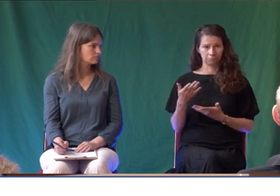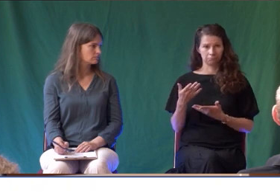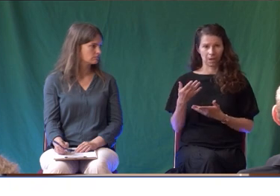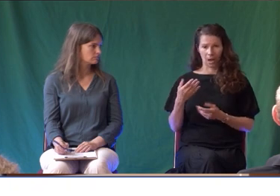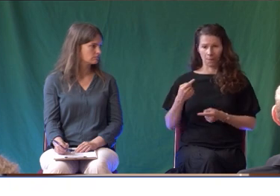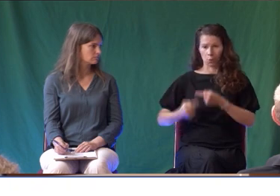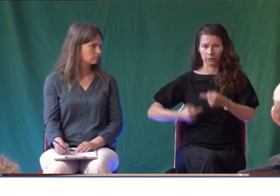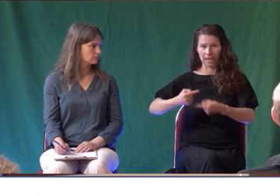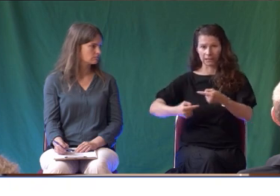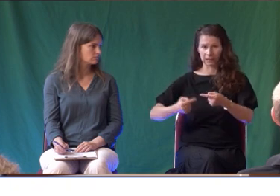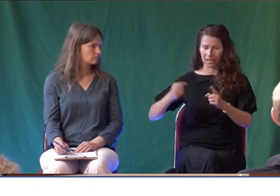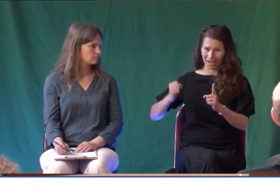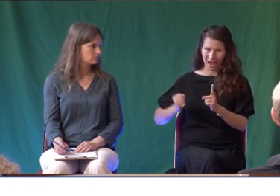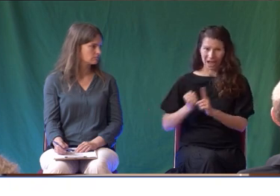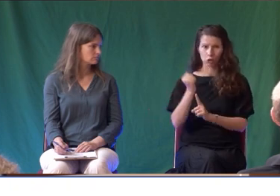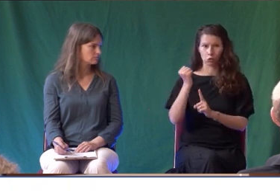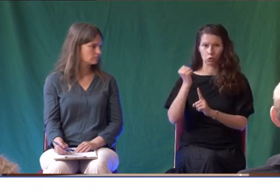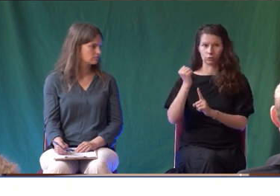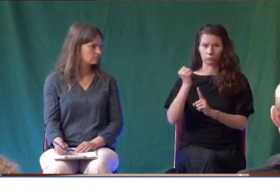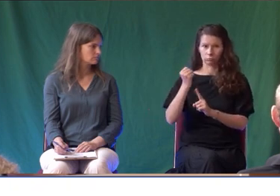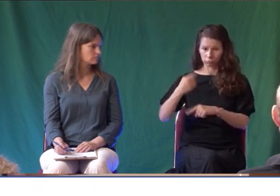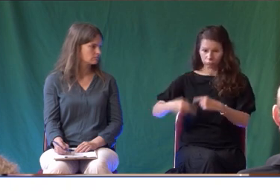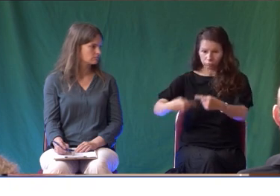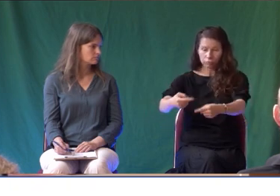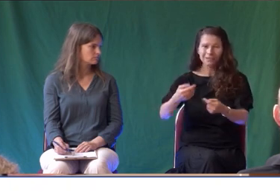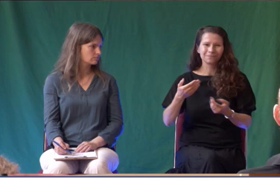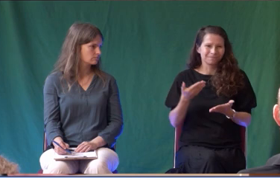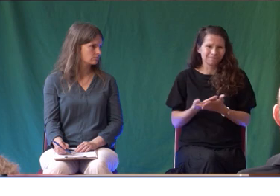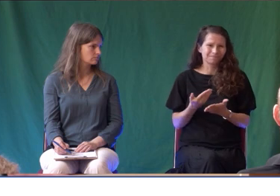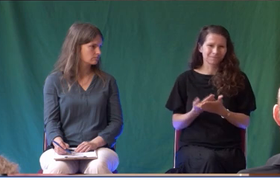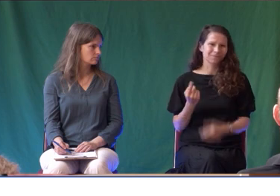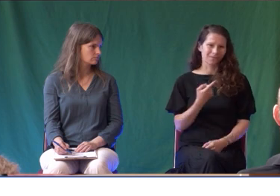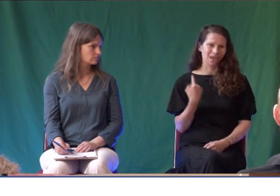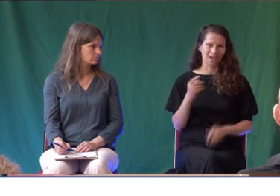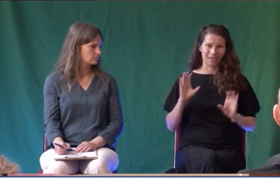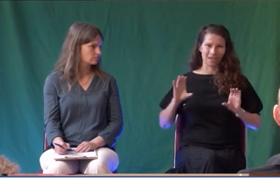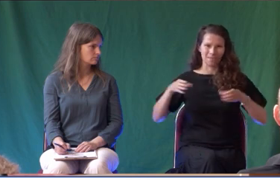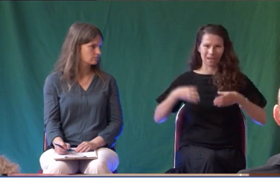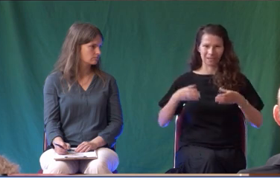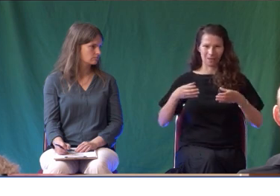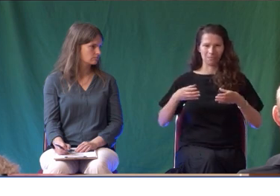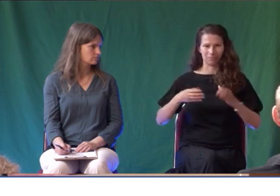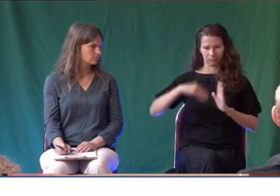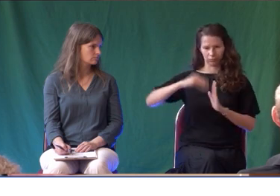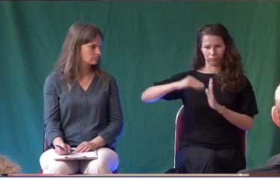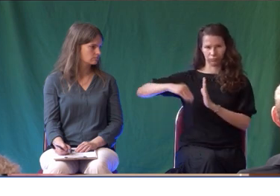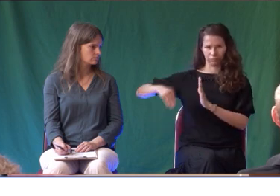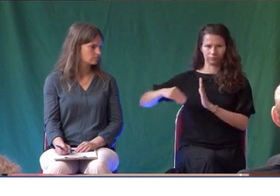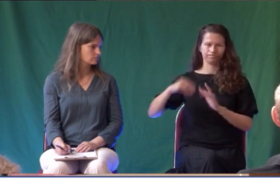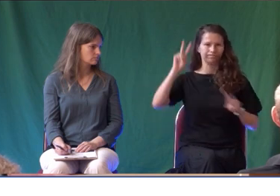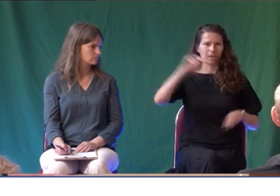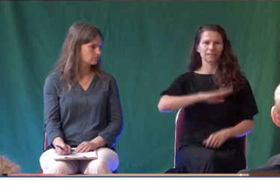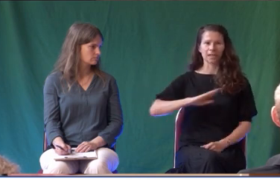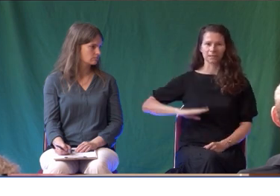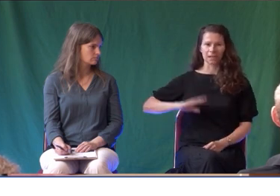Stück weit anzustoßen hatten wir eine gemeinsame Position die nennt sich Sachsen inklusiv 20.000